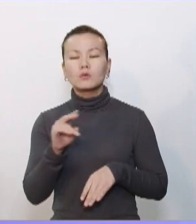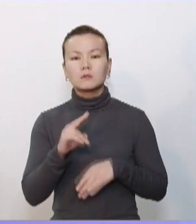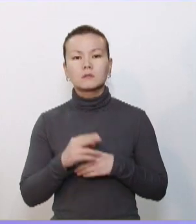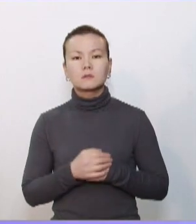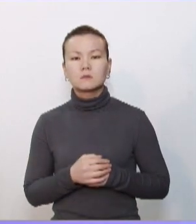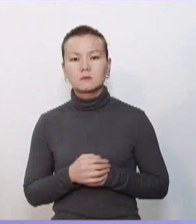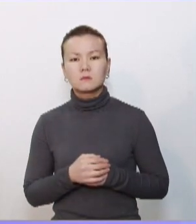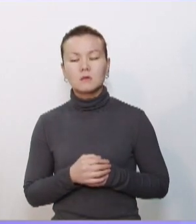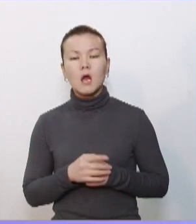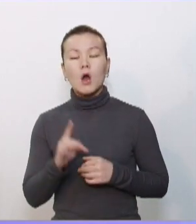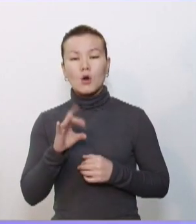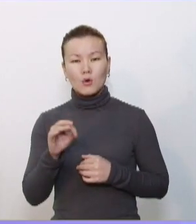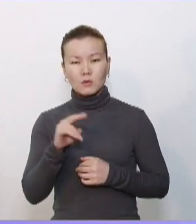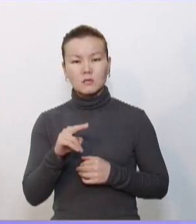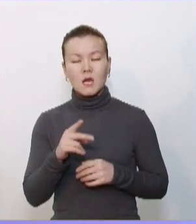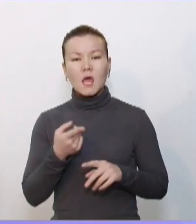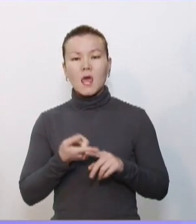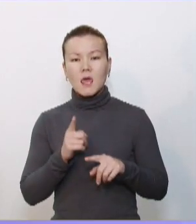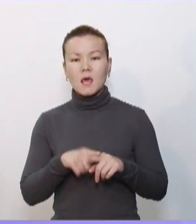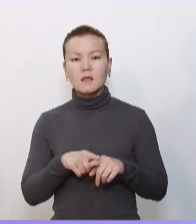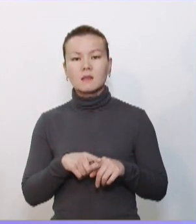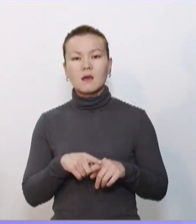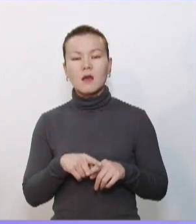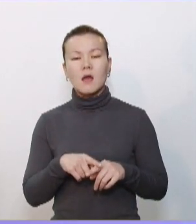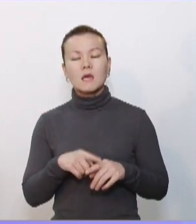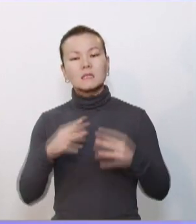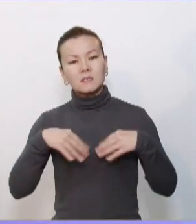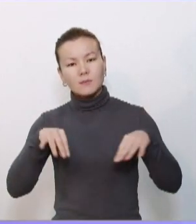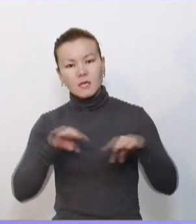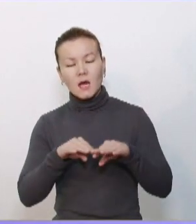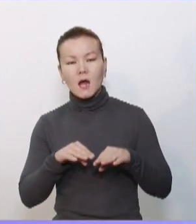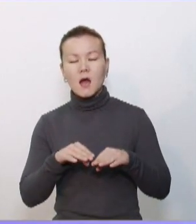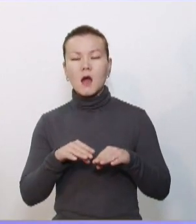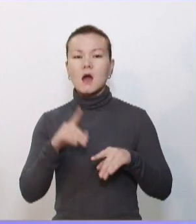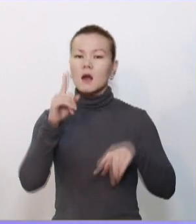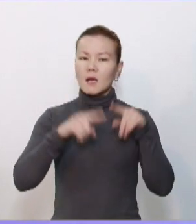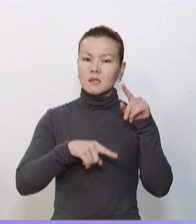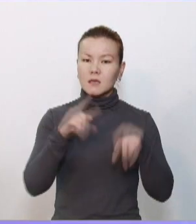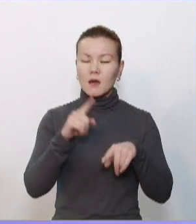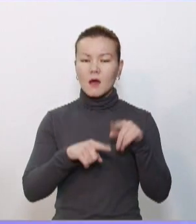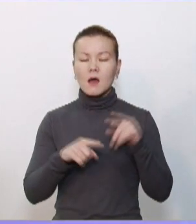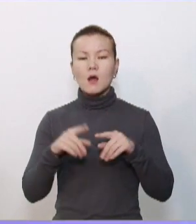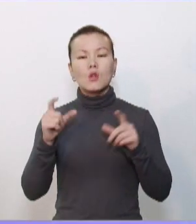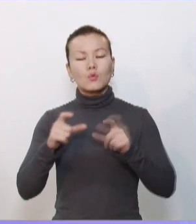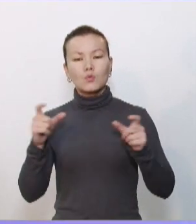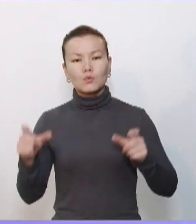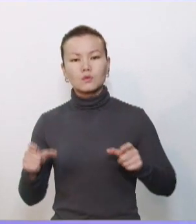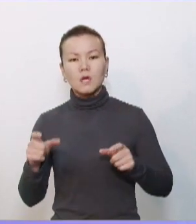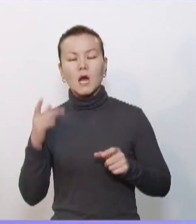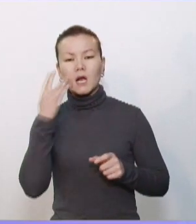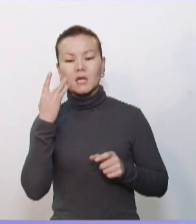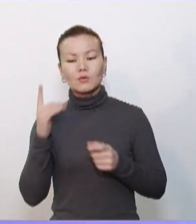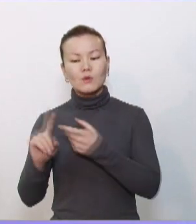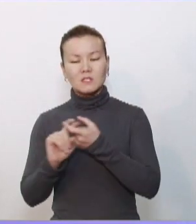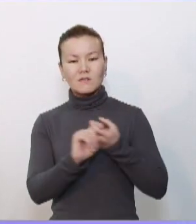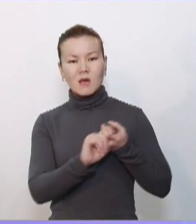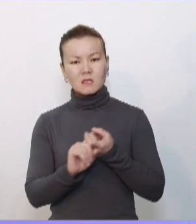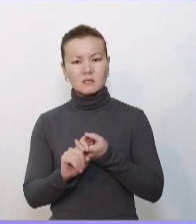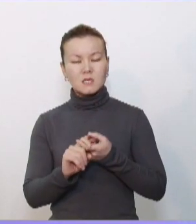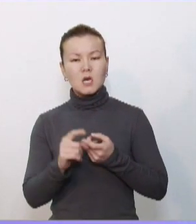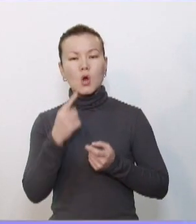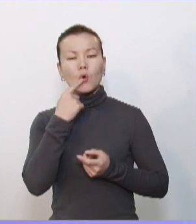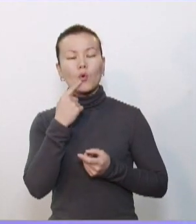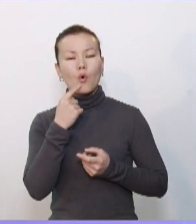род? Род – это семья, родня, люди, связанные